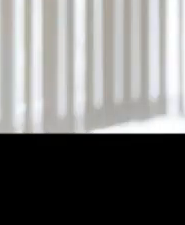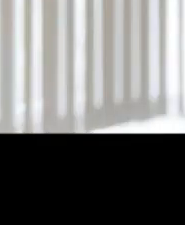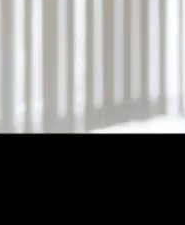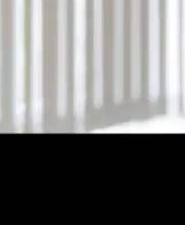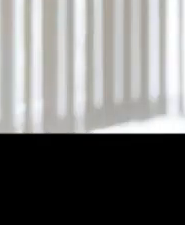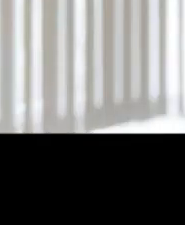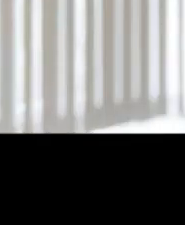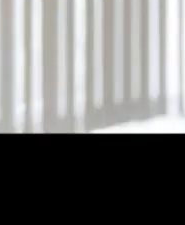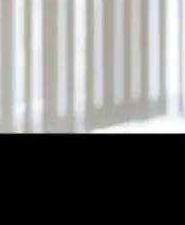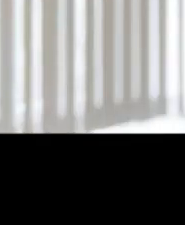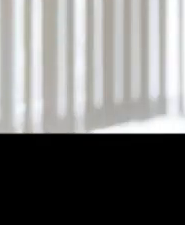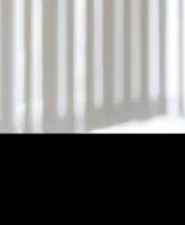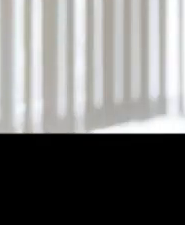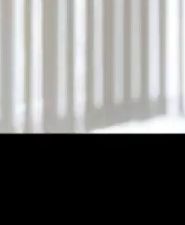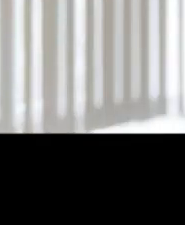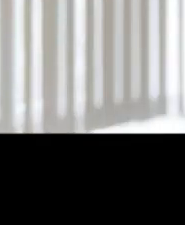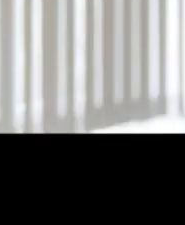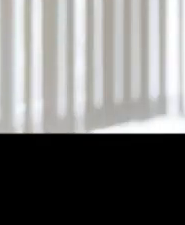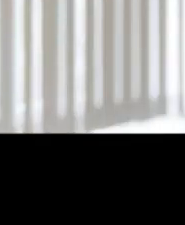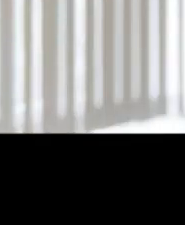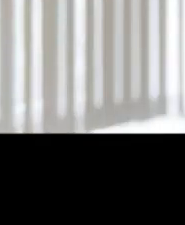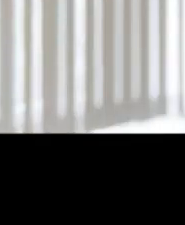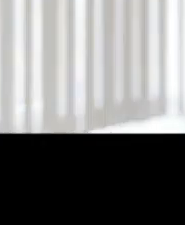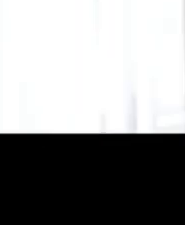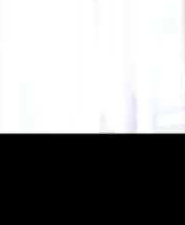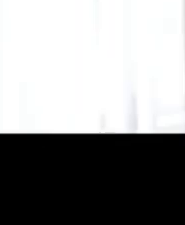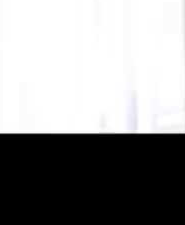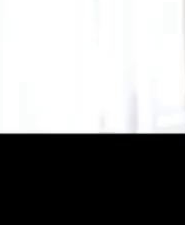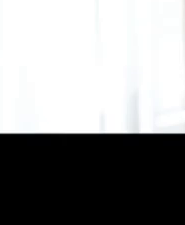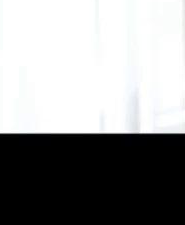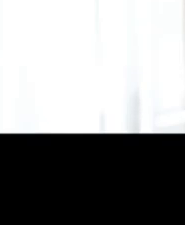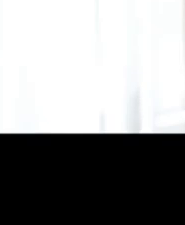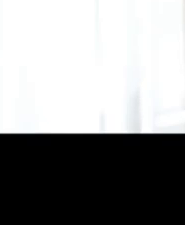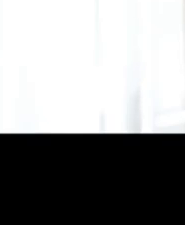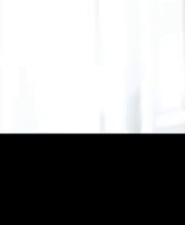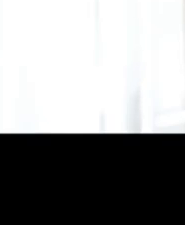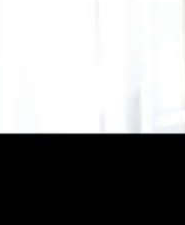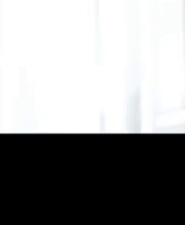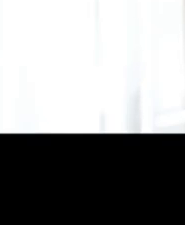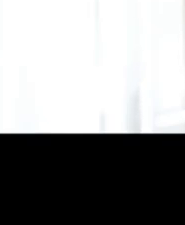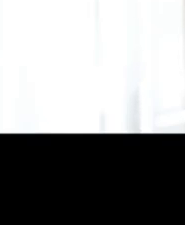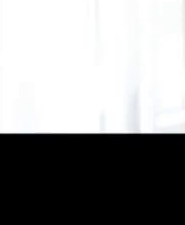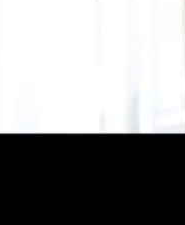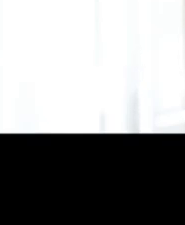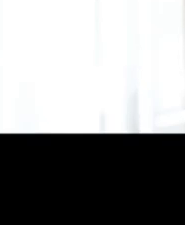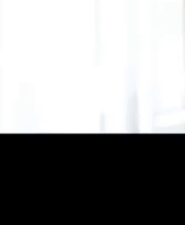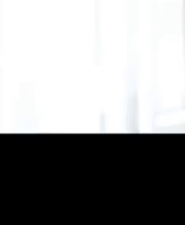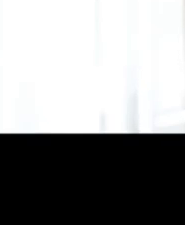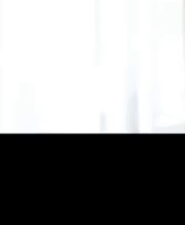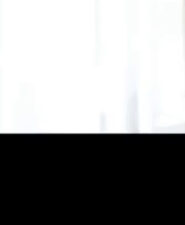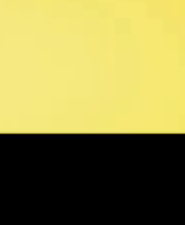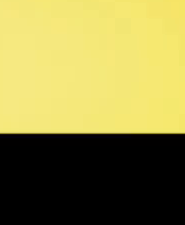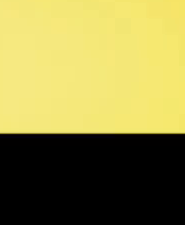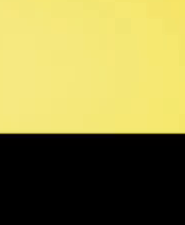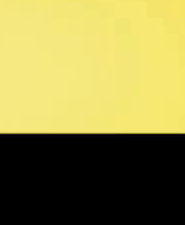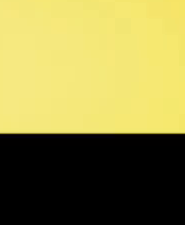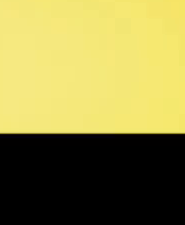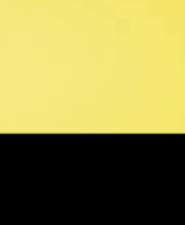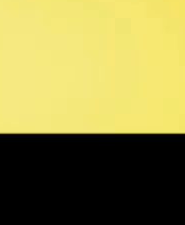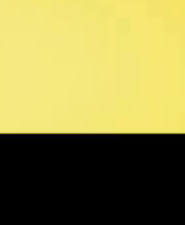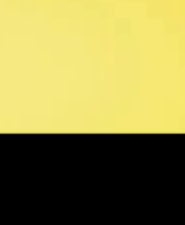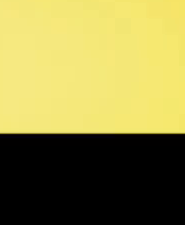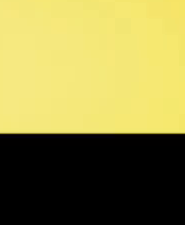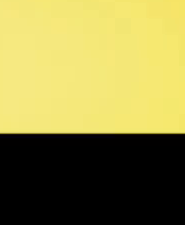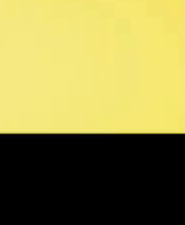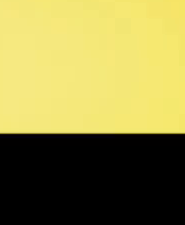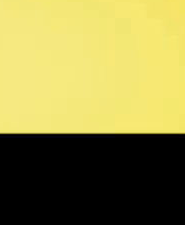Landesobmann, Stellvertreterin des Niederösterreichischen Seniorenbundes. Stellvertretende Landesleiterin der Wir Niederösterreicherinnen.